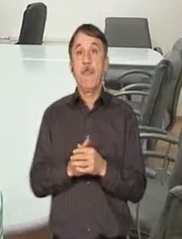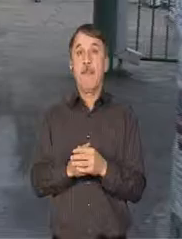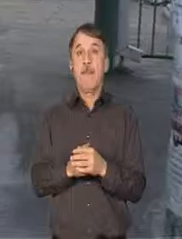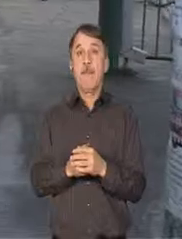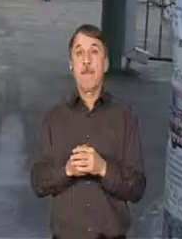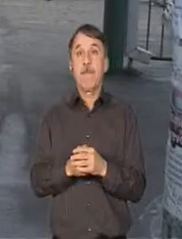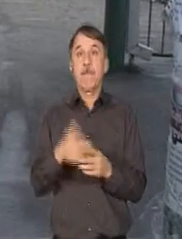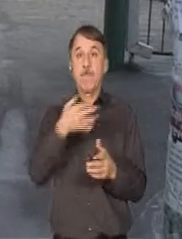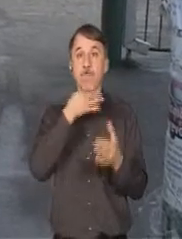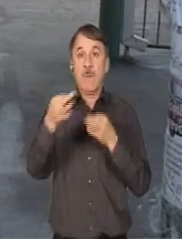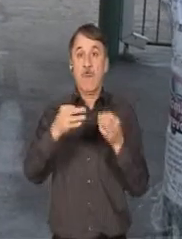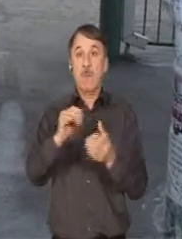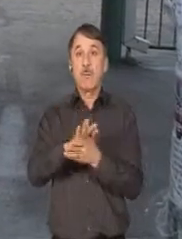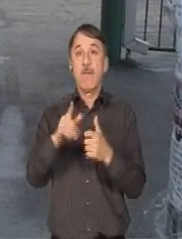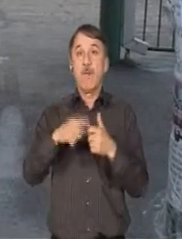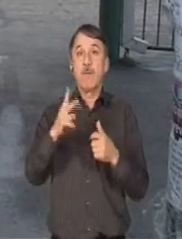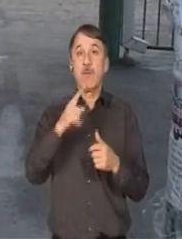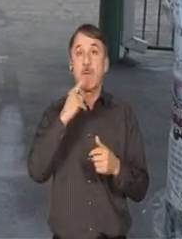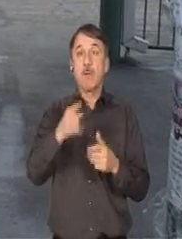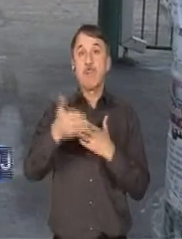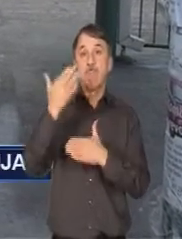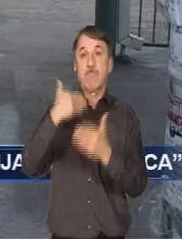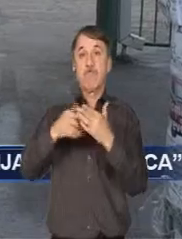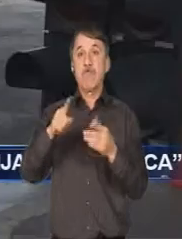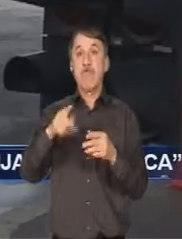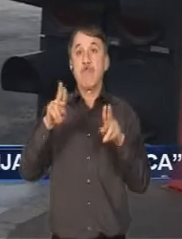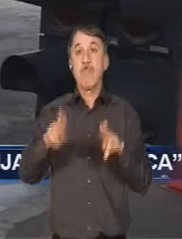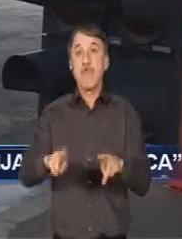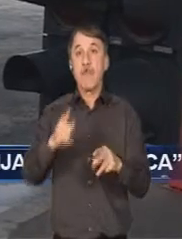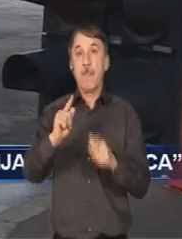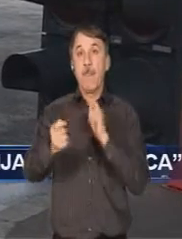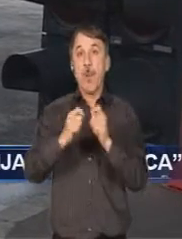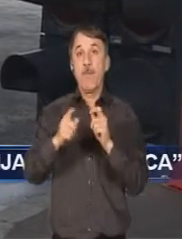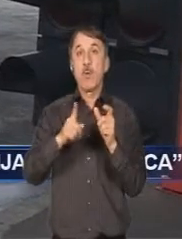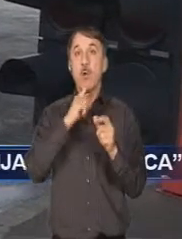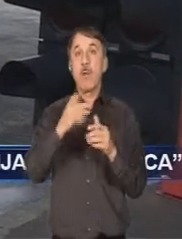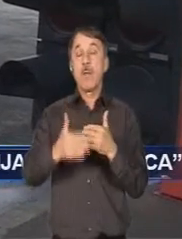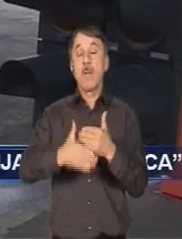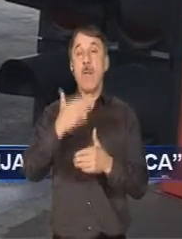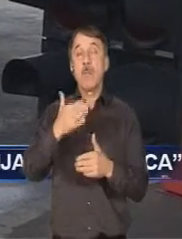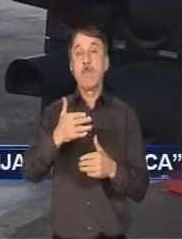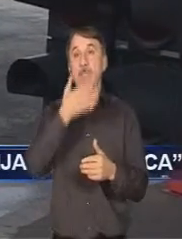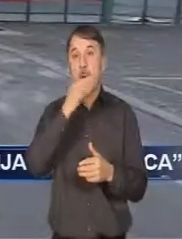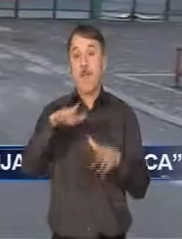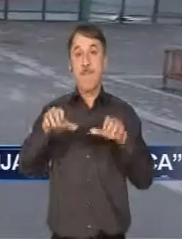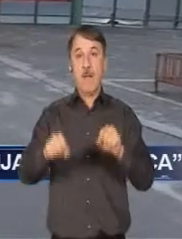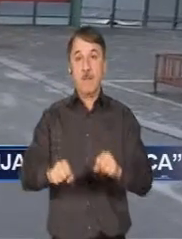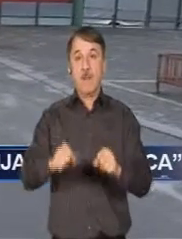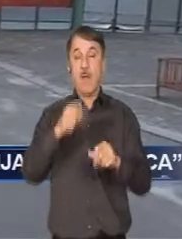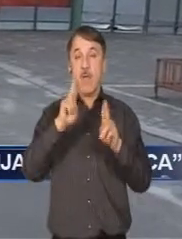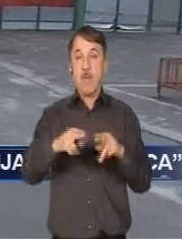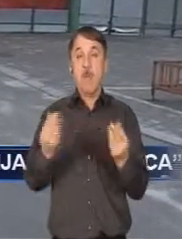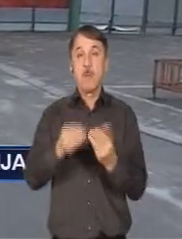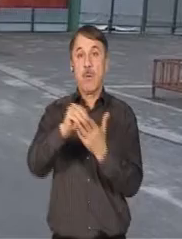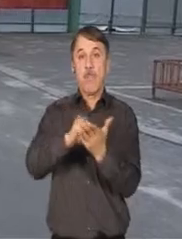je preostao. Ukoliko imate debele živce za licitaciju, novčano nadmetanje, ali i dobru volju i ideju da u svom privremenom vlasništvu imate